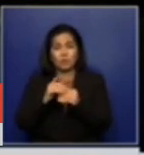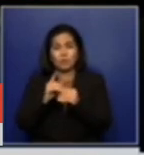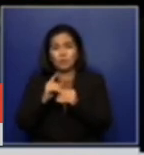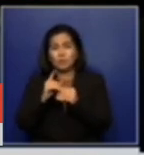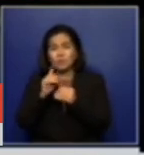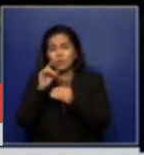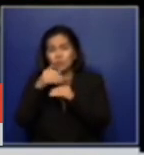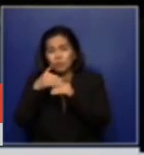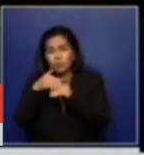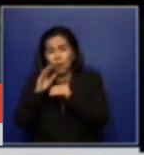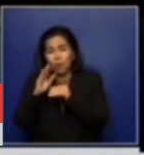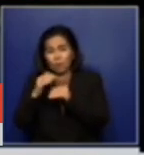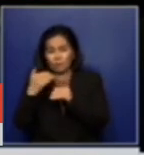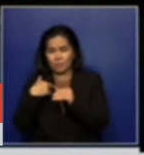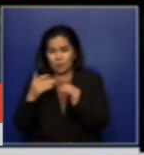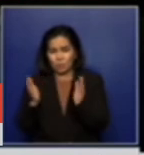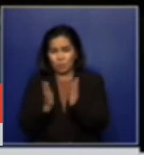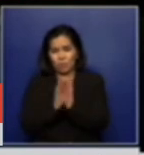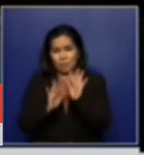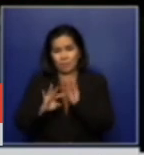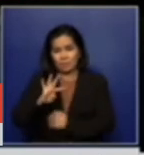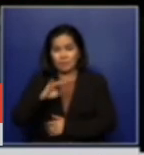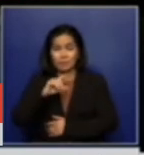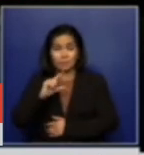ง4ล้านล้านนะท่านประธานครับ